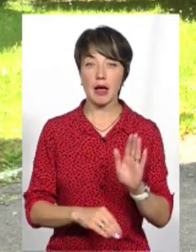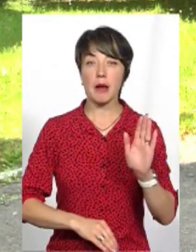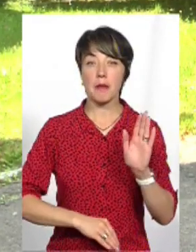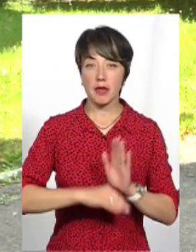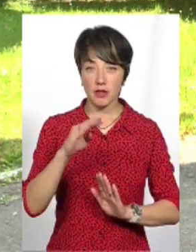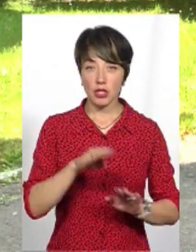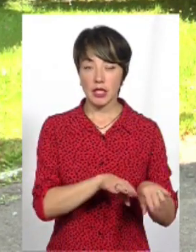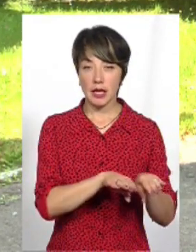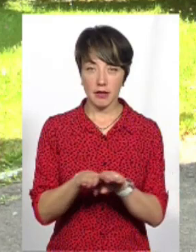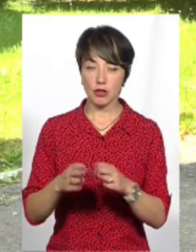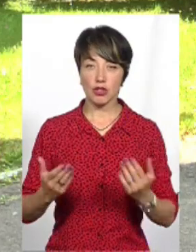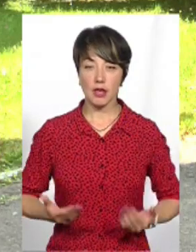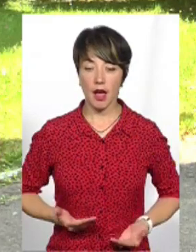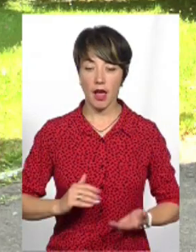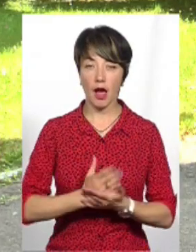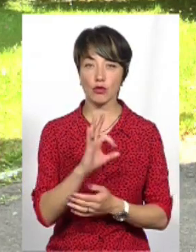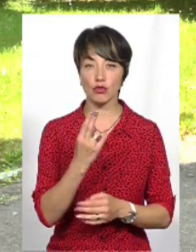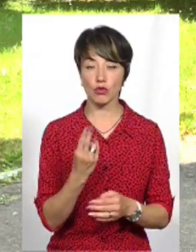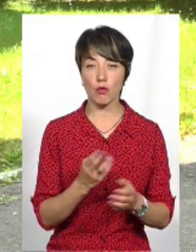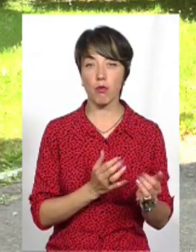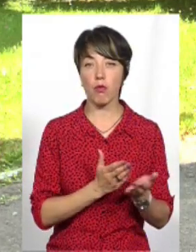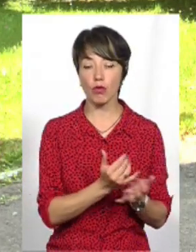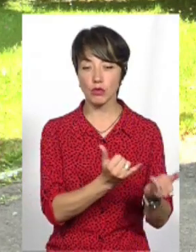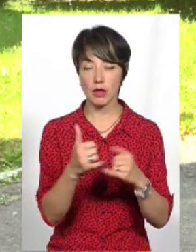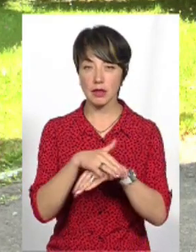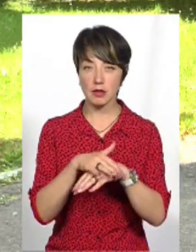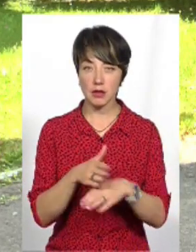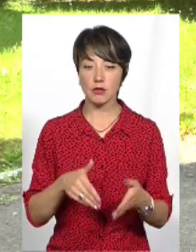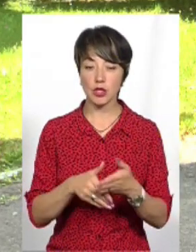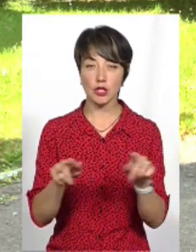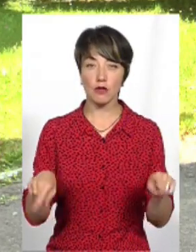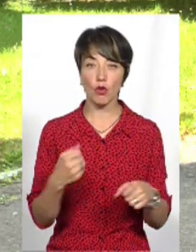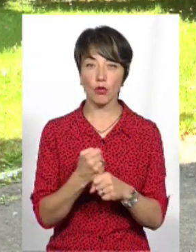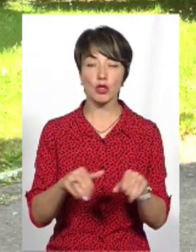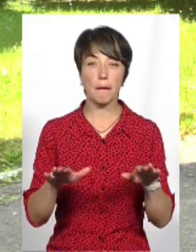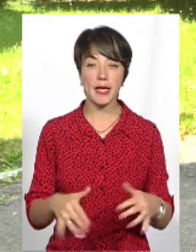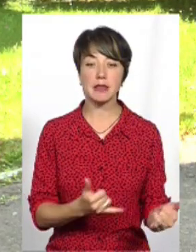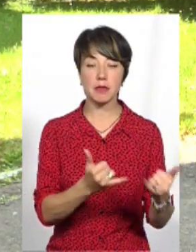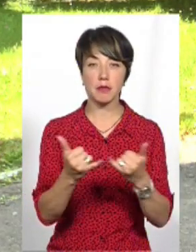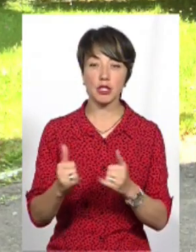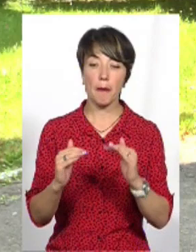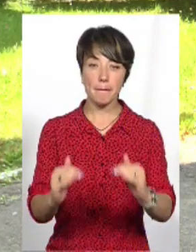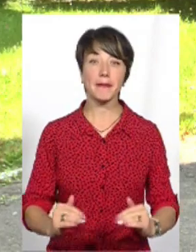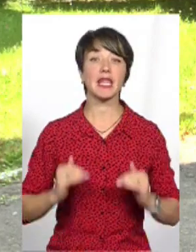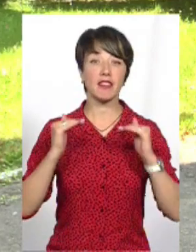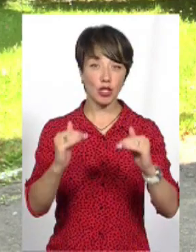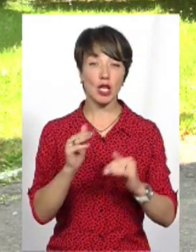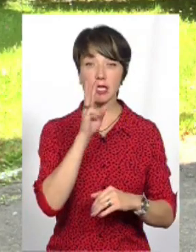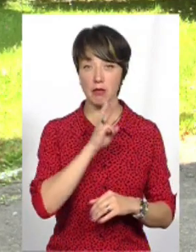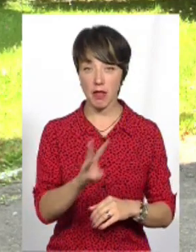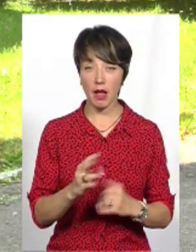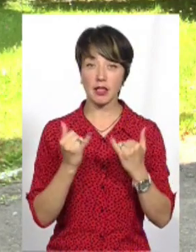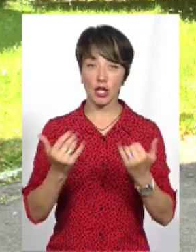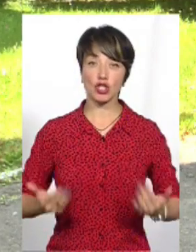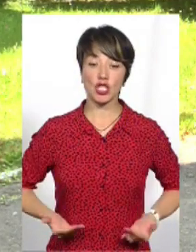та якість соціальних послуг для населення, сприятиме створенню нових робочих місць, забезпечить підвищення заробітної плати для